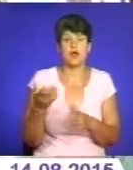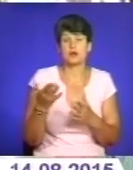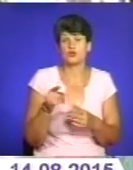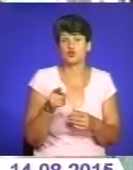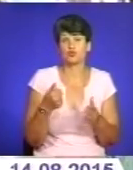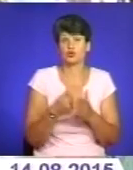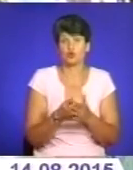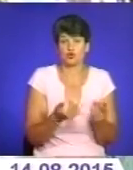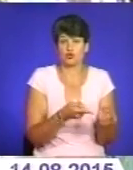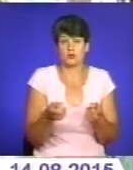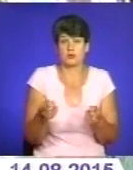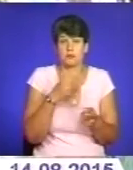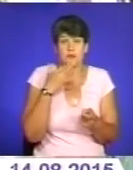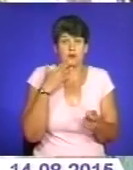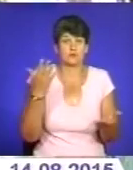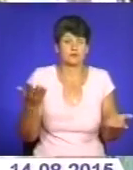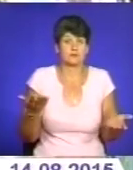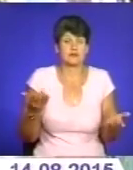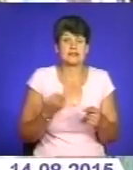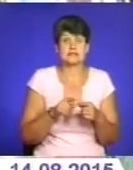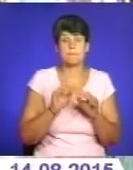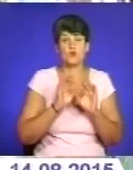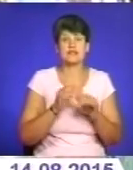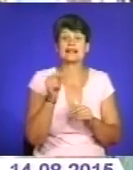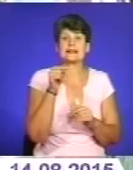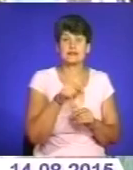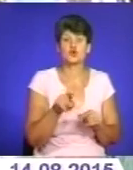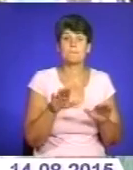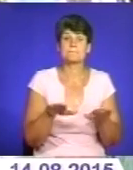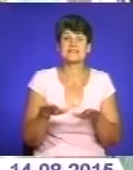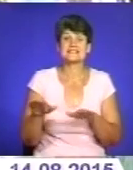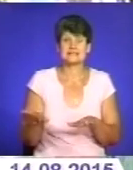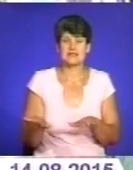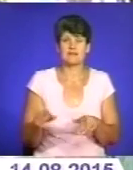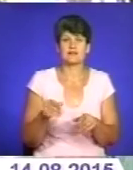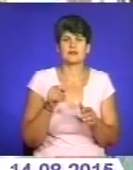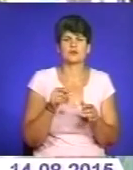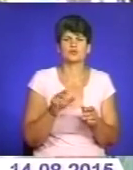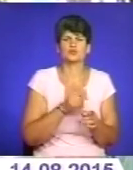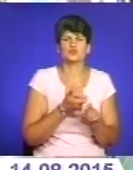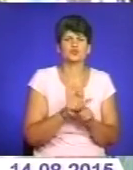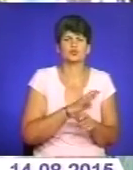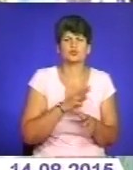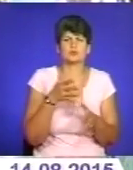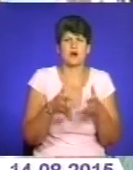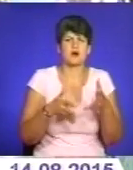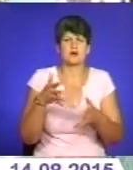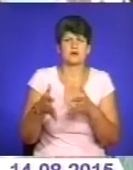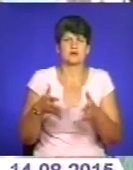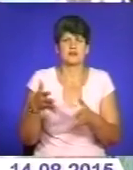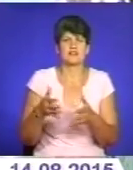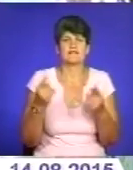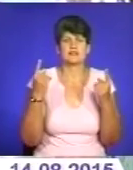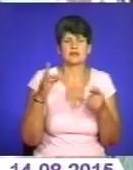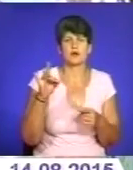сих пір так їх багато там є? Це пояснюється тим, що місцевість там сильно заболочена. Велика руда, власне, є